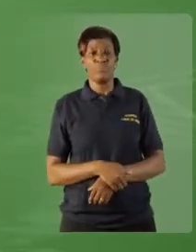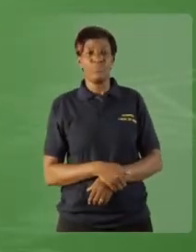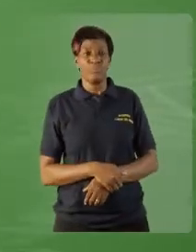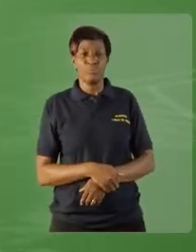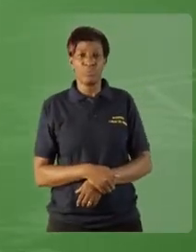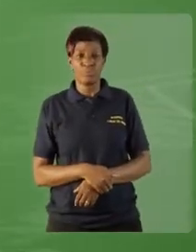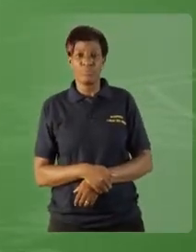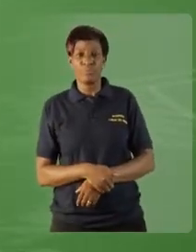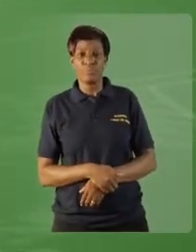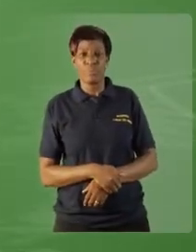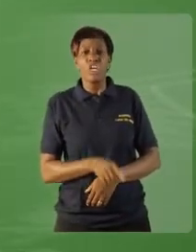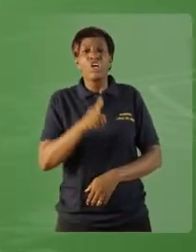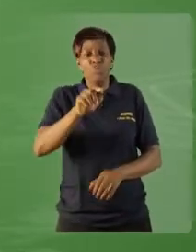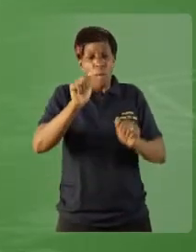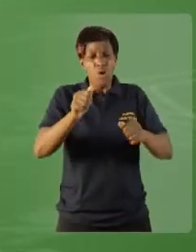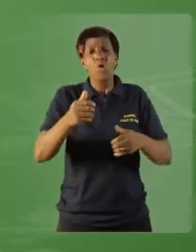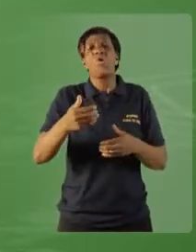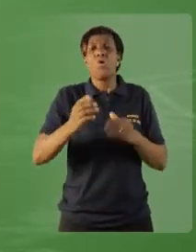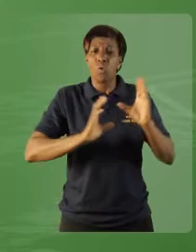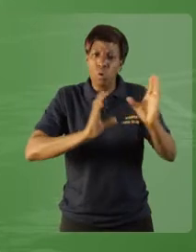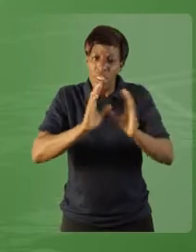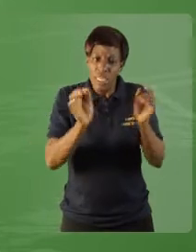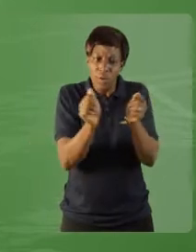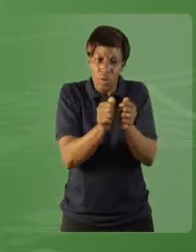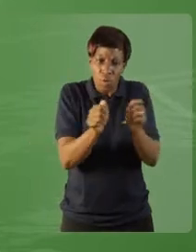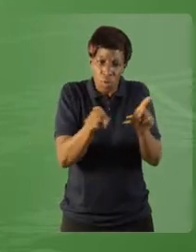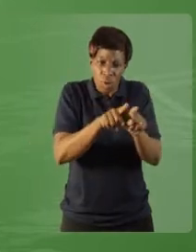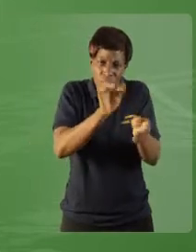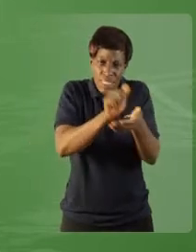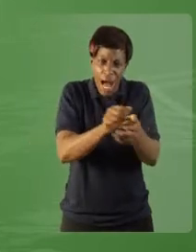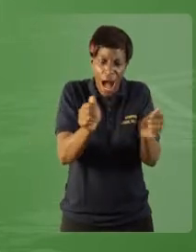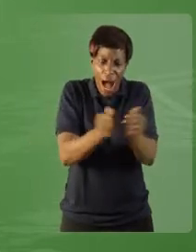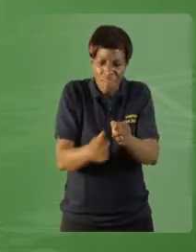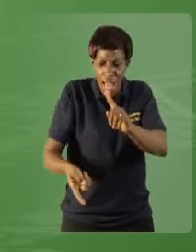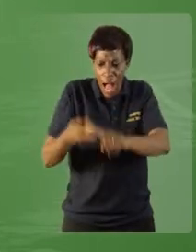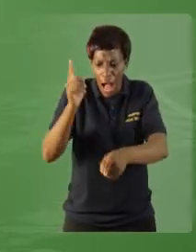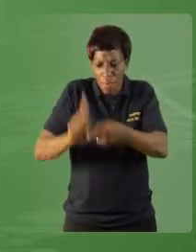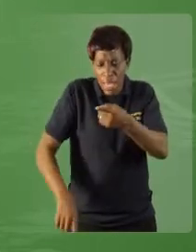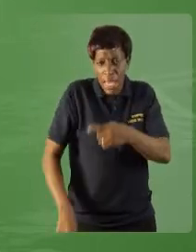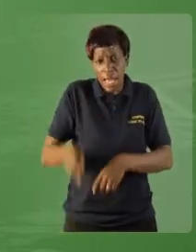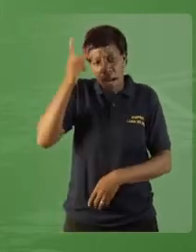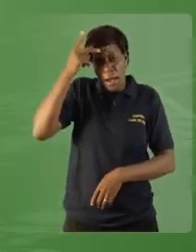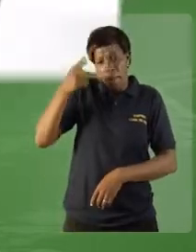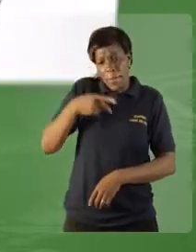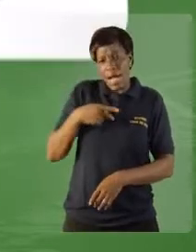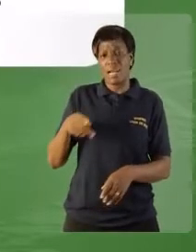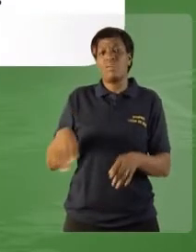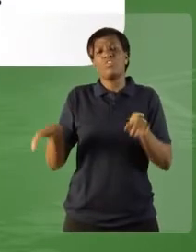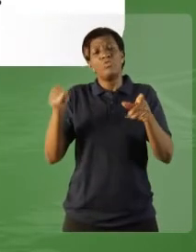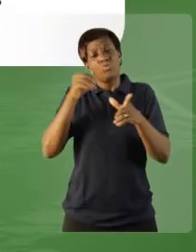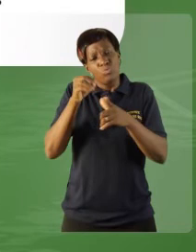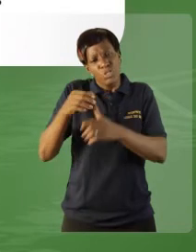C'est certainement avec un ami, un parent, en un mot, avec un proche.